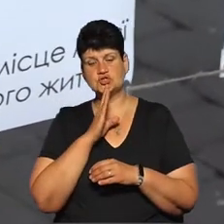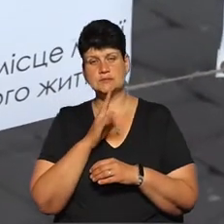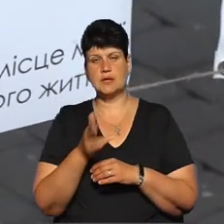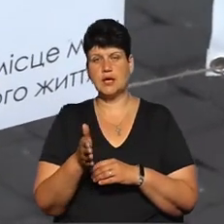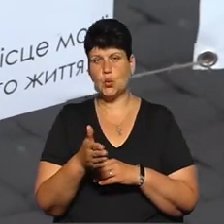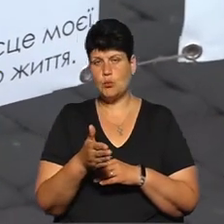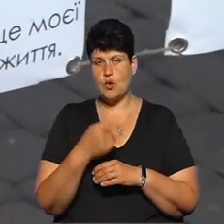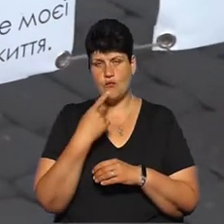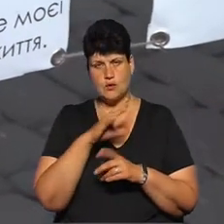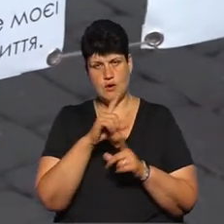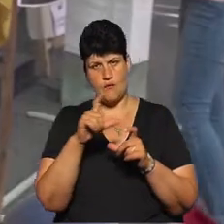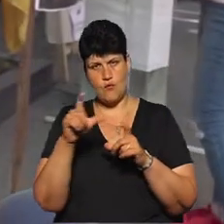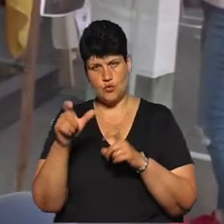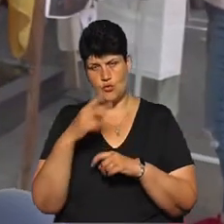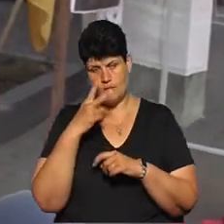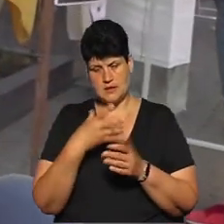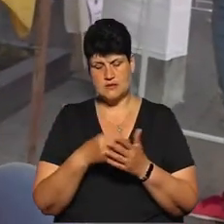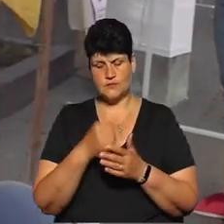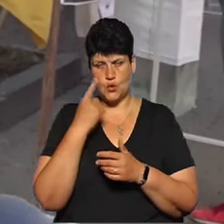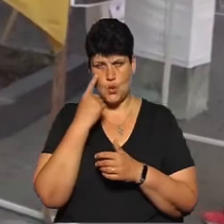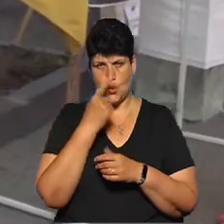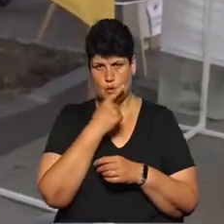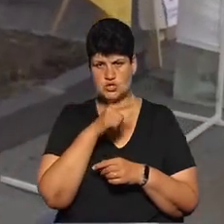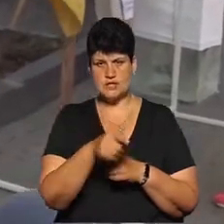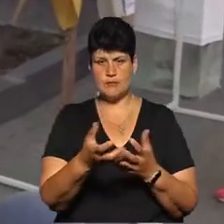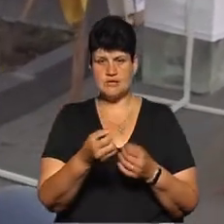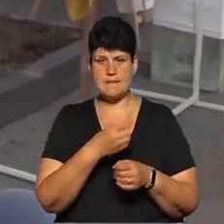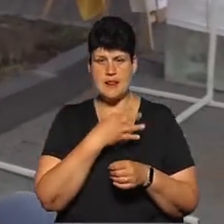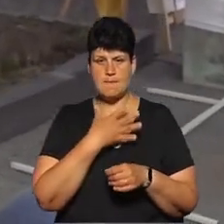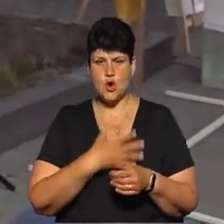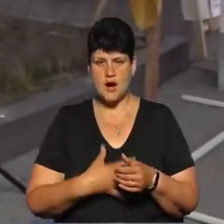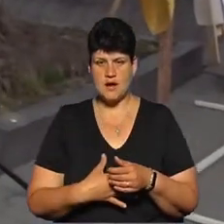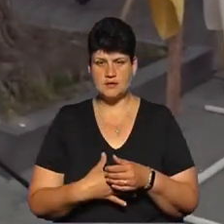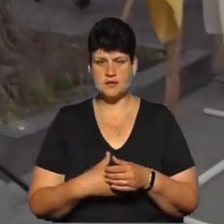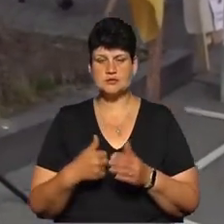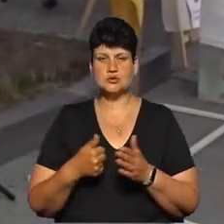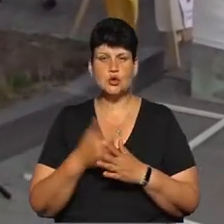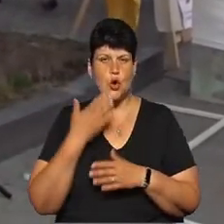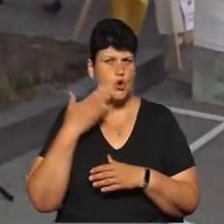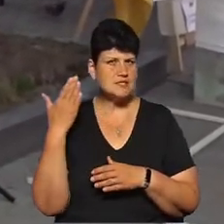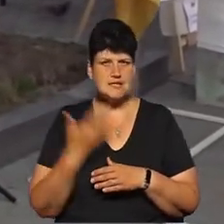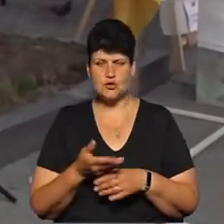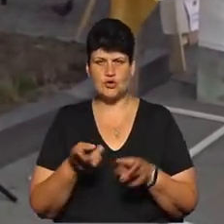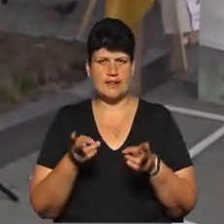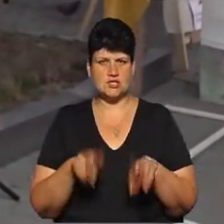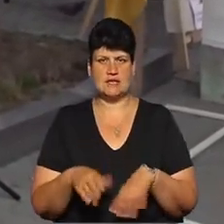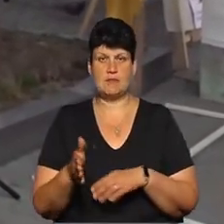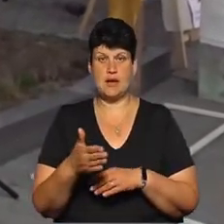на світлинах бачила на власні очі. Там отримала поранення. Ми до останнього в Маріуполі залишались, поки